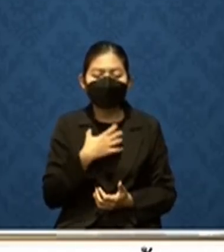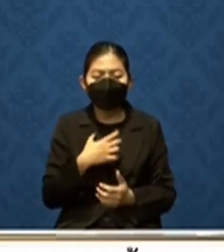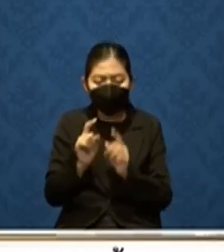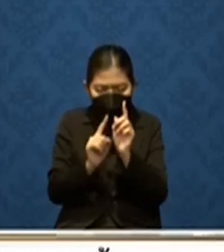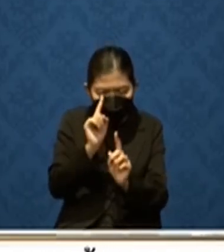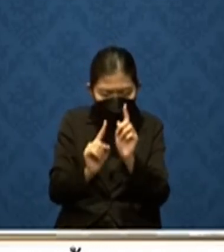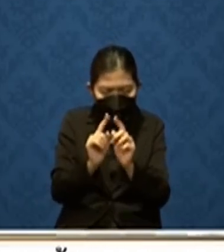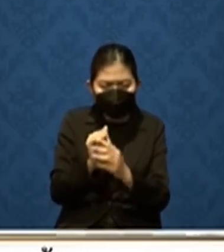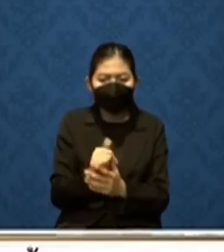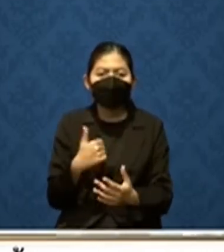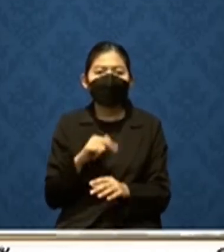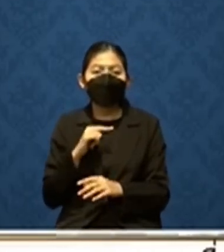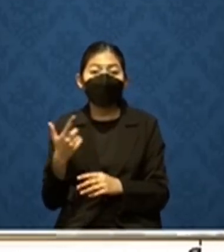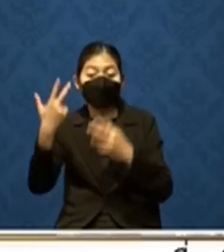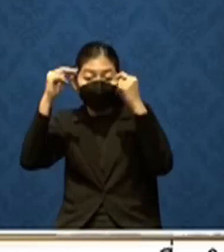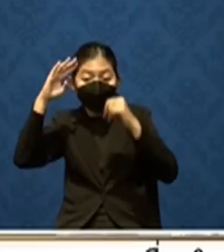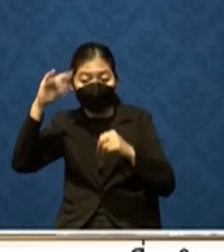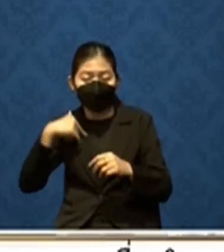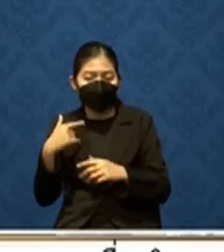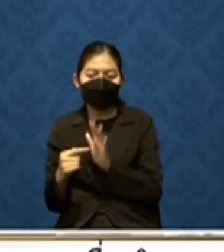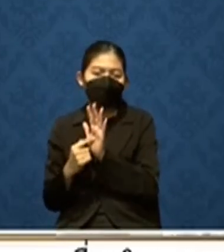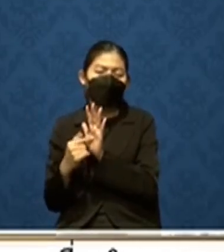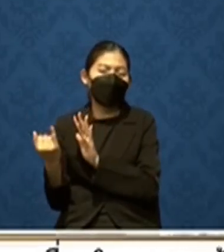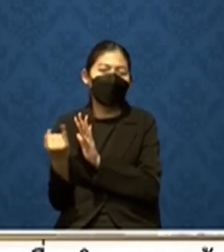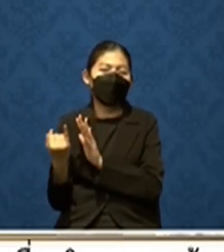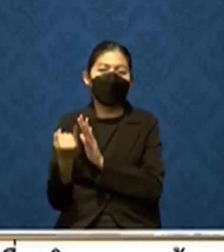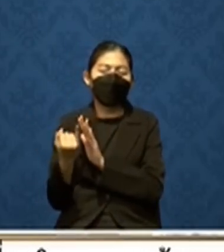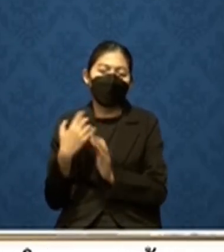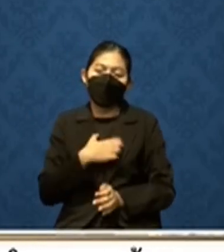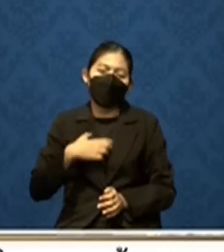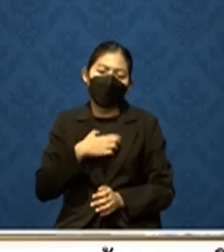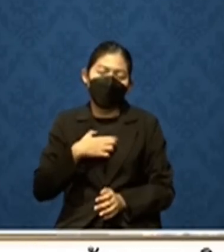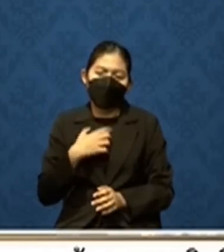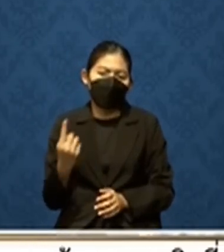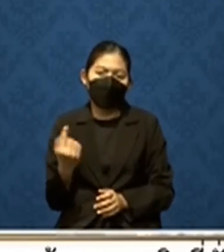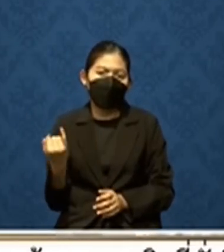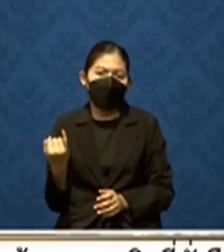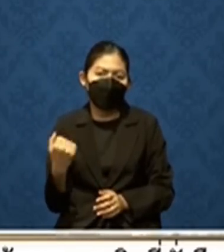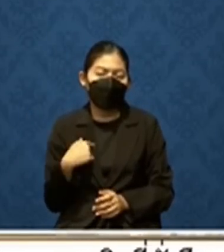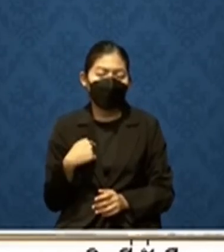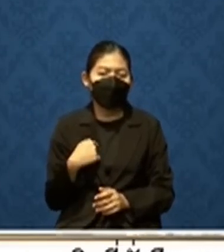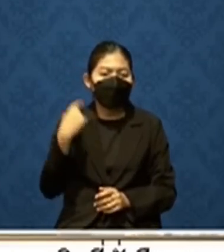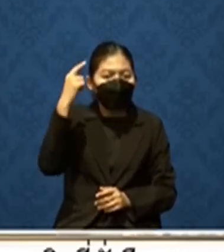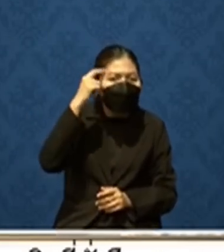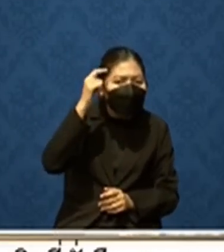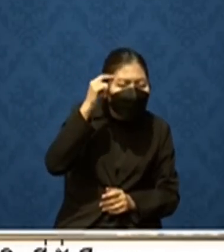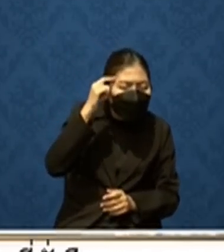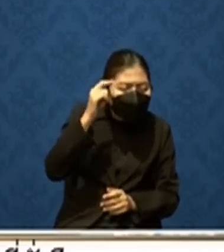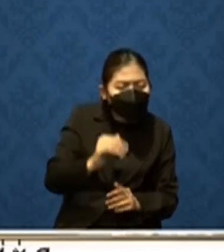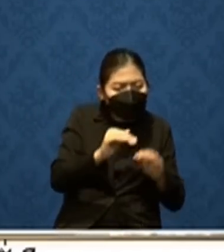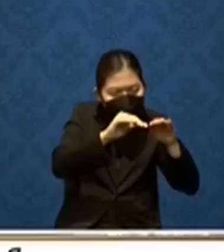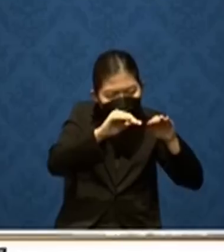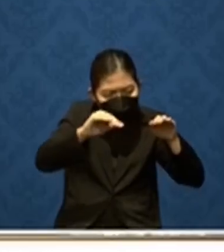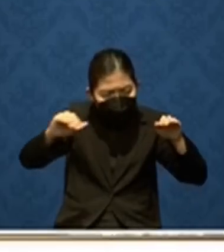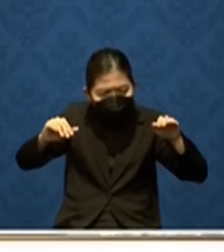รู้จักตัวทั้งยังเป็นตัวอย่างที่ไม่ดีแล้วเนี่ยสิ่งที่เกิดขึ้นอบรมเพราะมาเนี่ย EQของลูกหลานเราเนี่ยต่ำกับมาตรฐาน